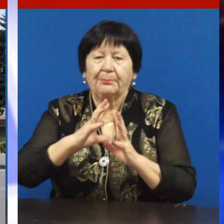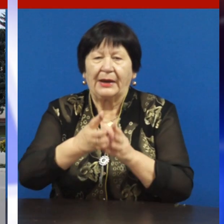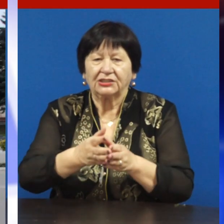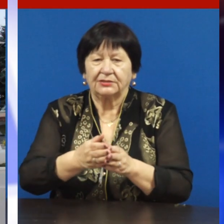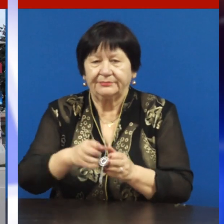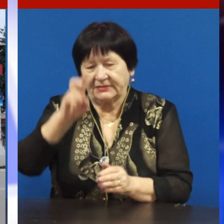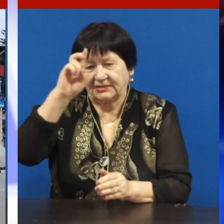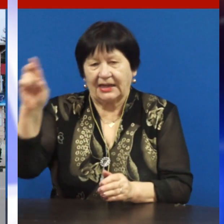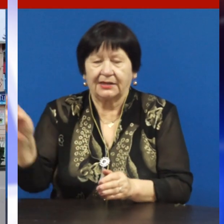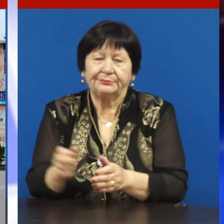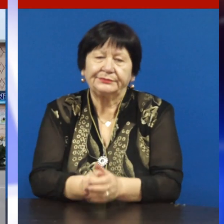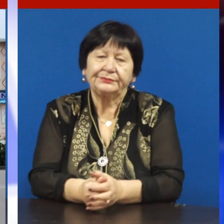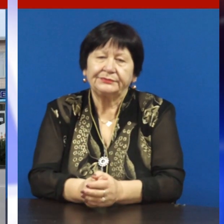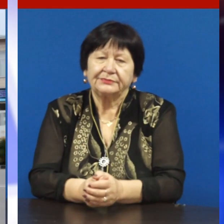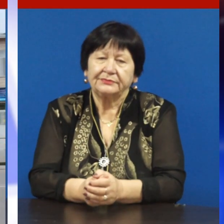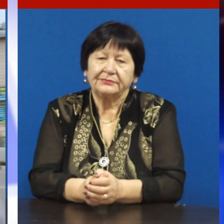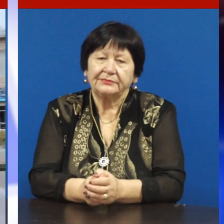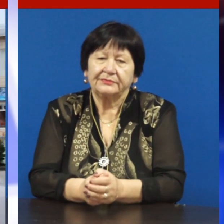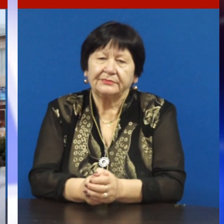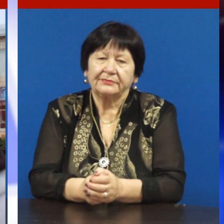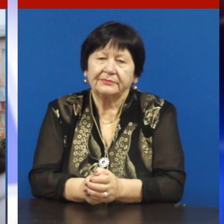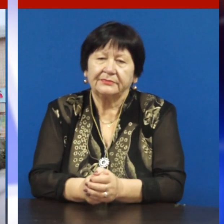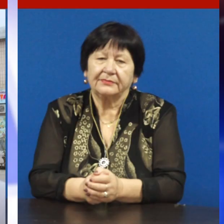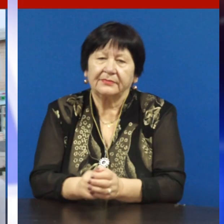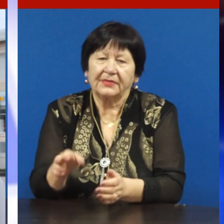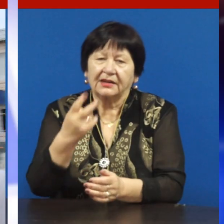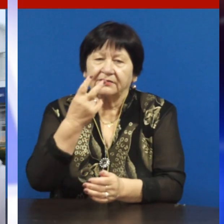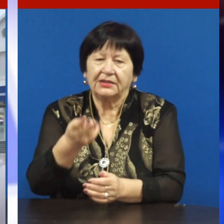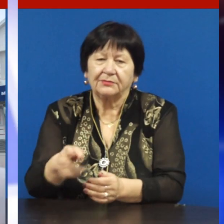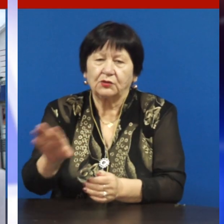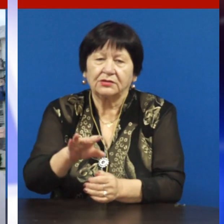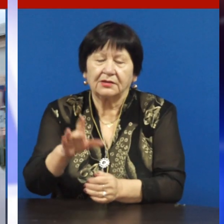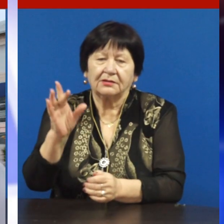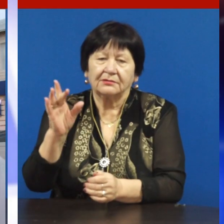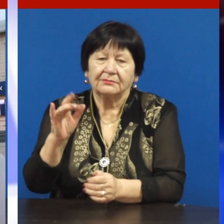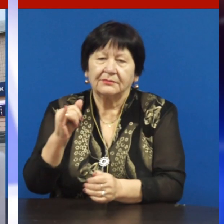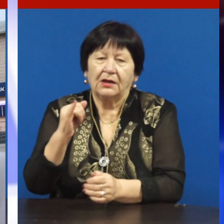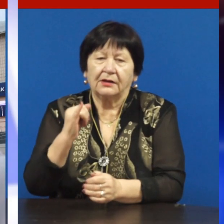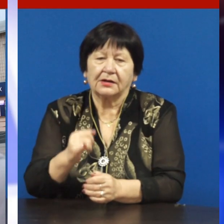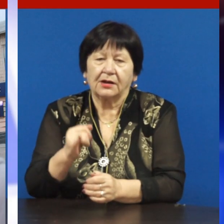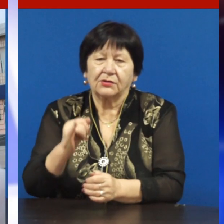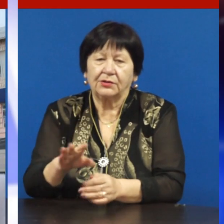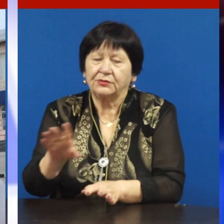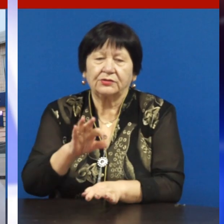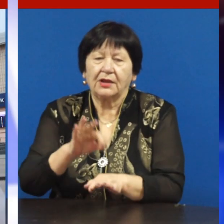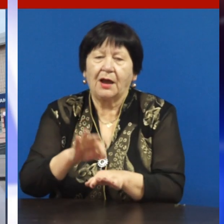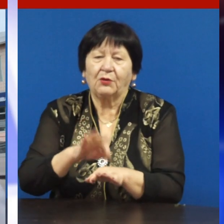în țară altfel dacă vedem că tot e rău nu ne